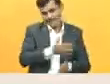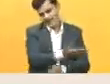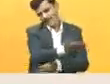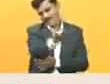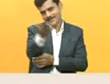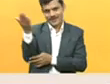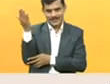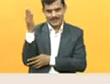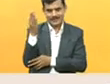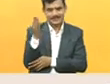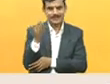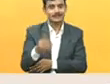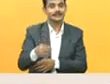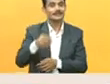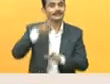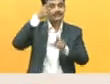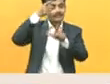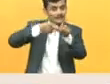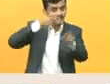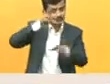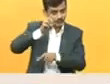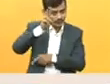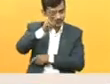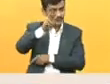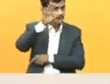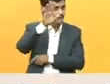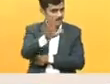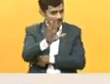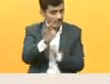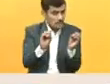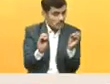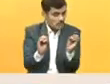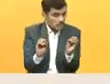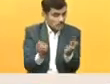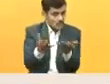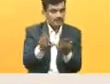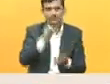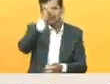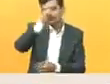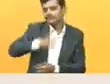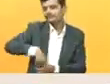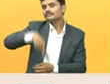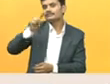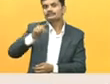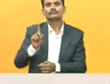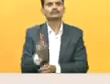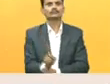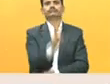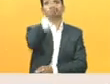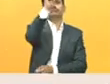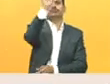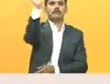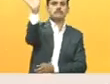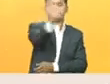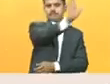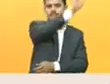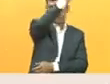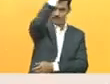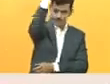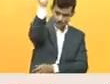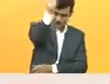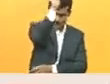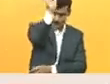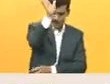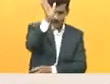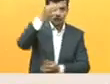देशवासियों, 2025 की शुरुआत में ही भारत ने अंतरिक्ष के क्षेत्र में